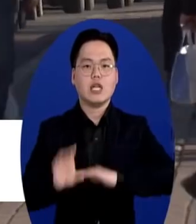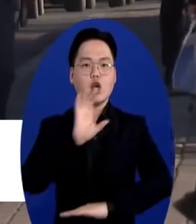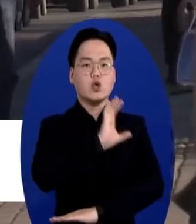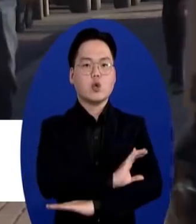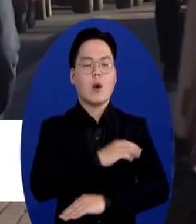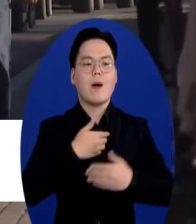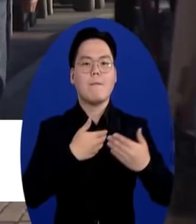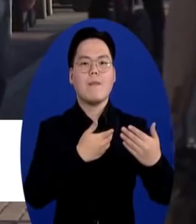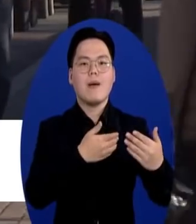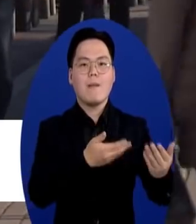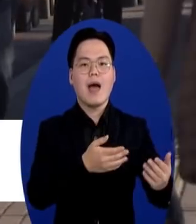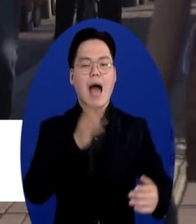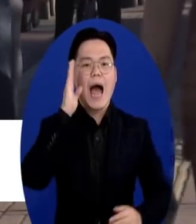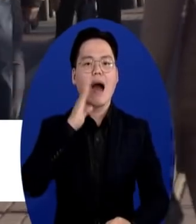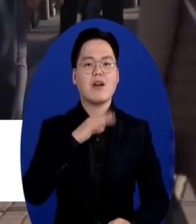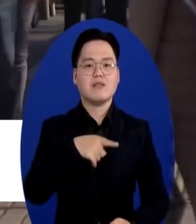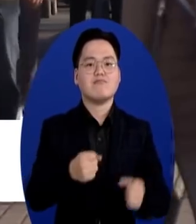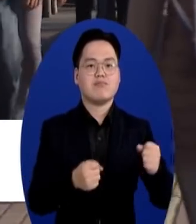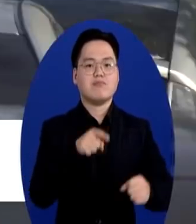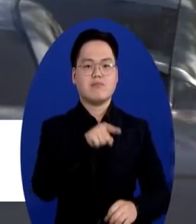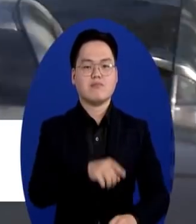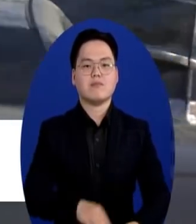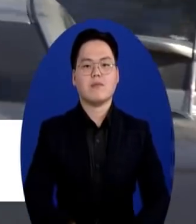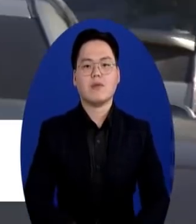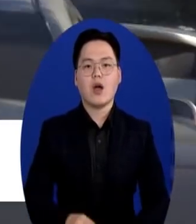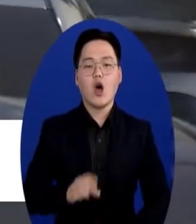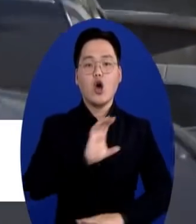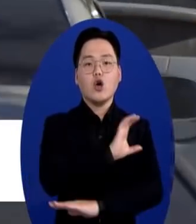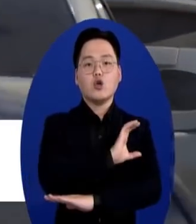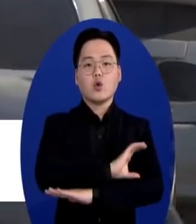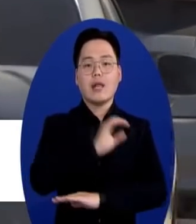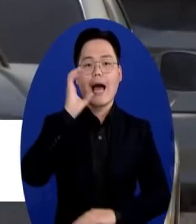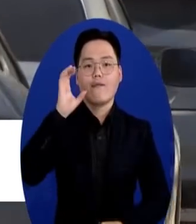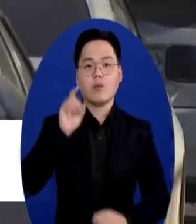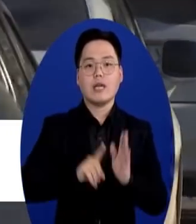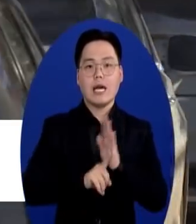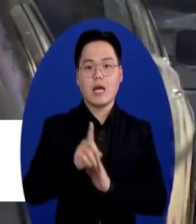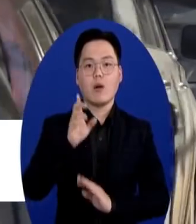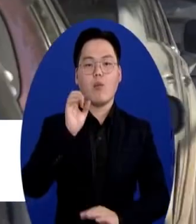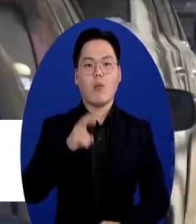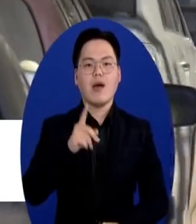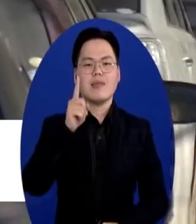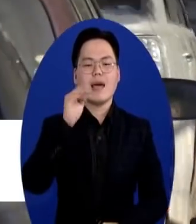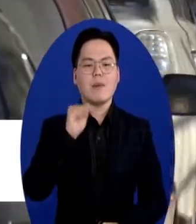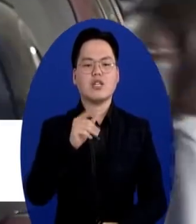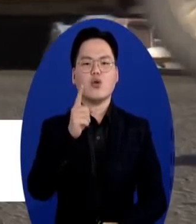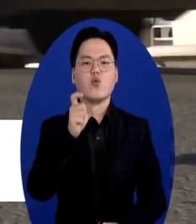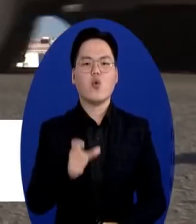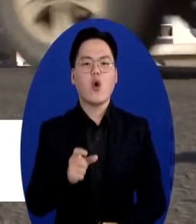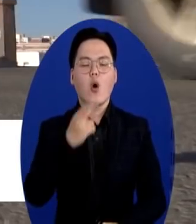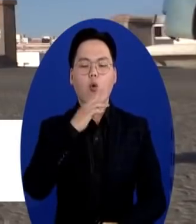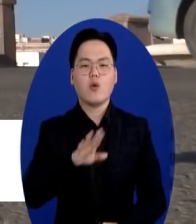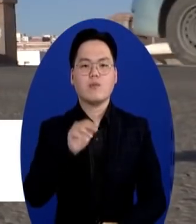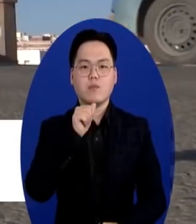байгаа эцэг эхчүүд гэж ойлгож болох юм а. Хэрвээ сургуулийн автобус явж эхэлбэл нэг машинд нэгээс 2 хүүхэд суух биш, нэг автобуснаар